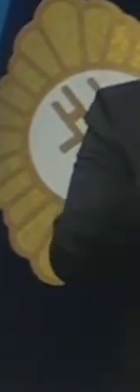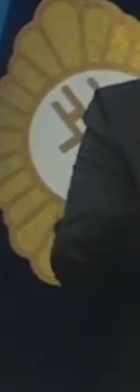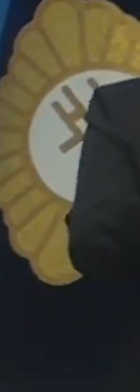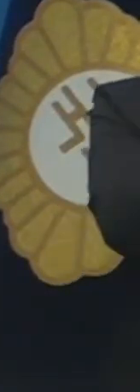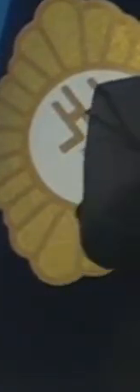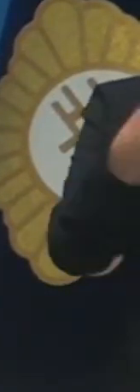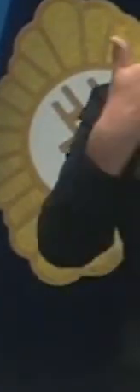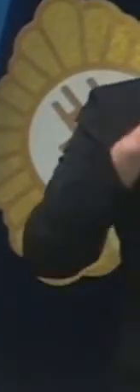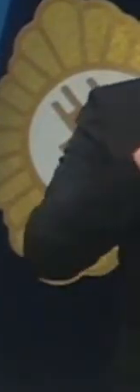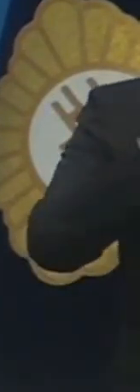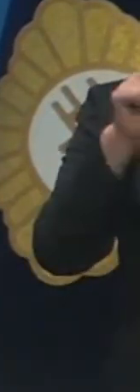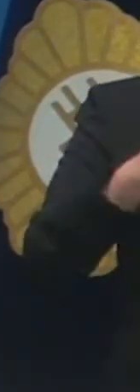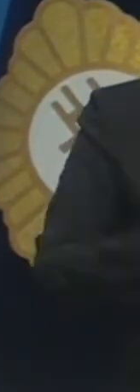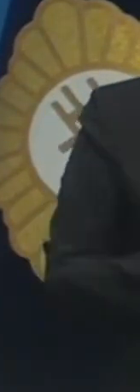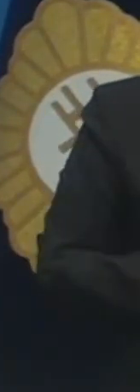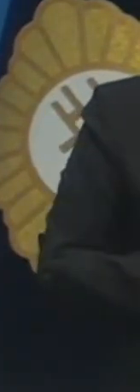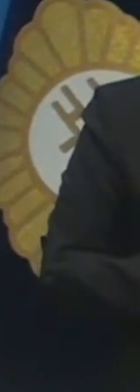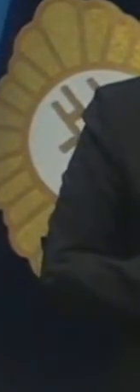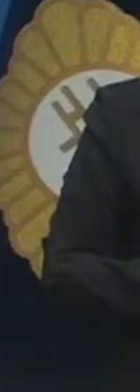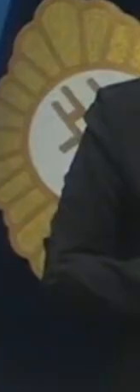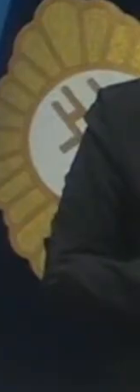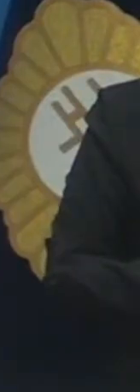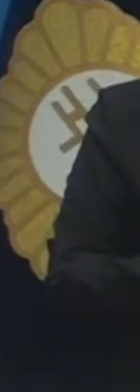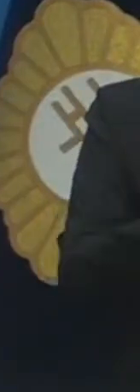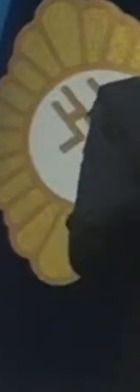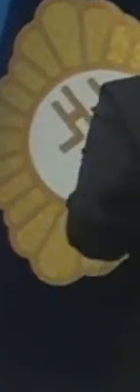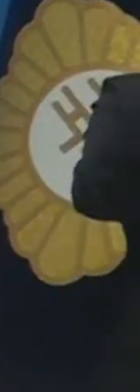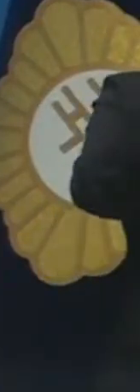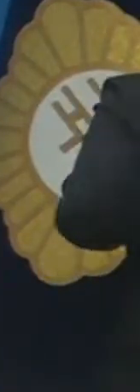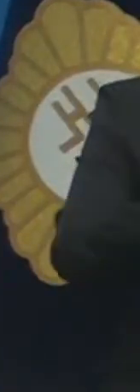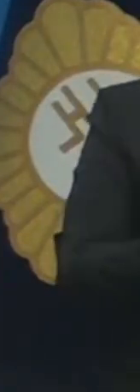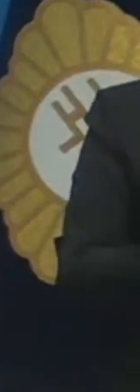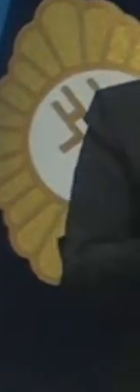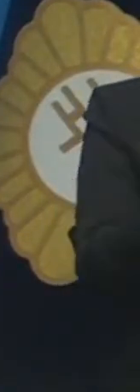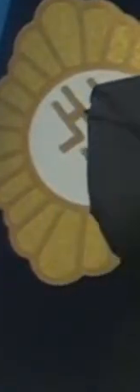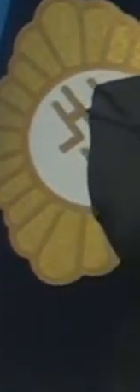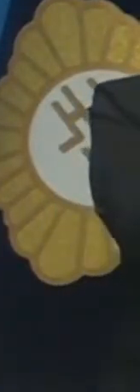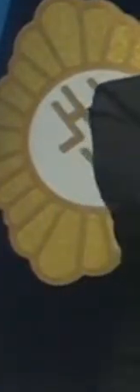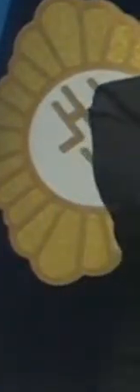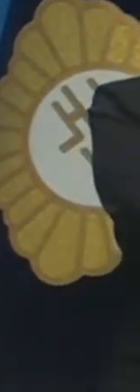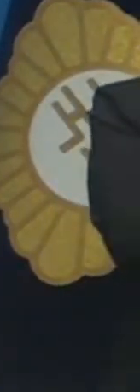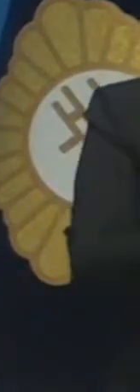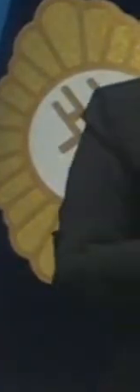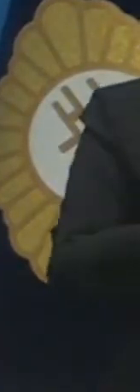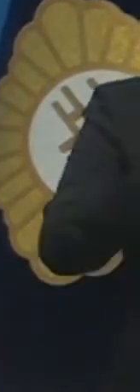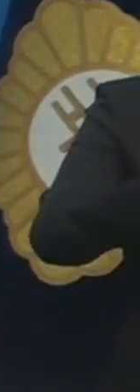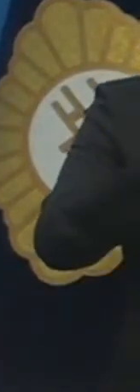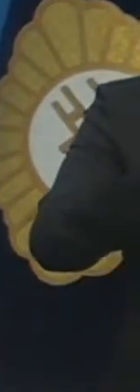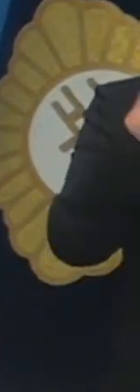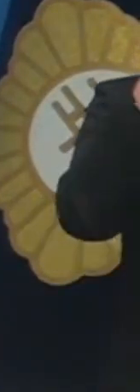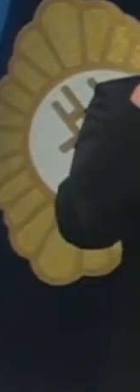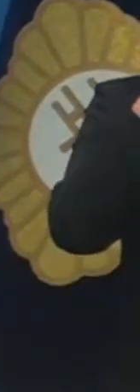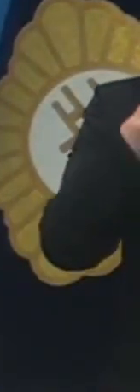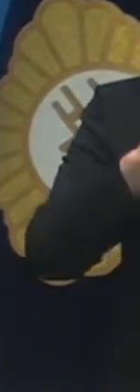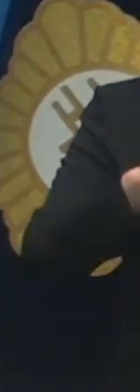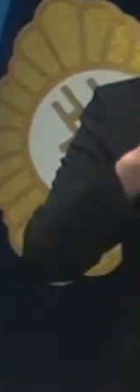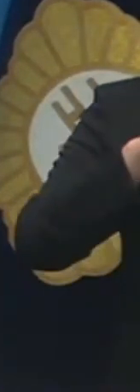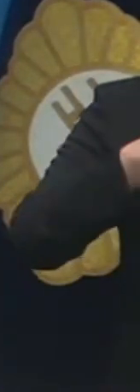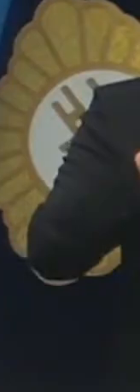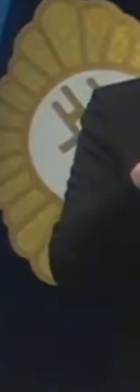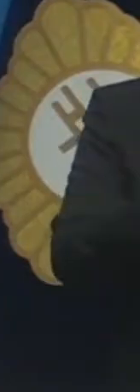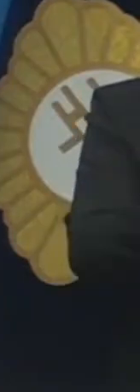6일 한국프레스센터 국제회의장에서 김건희 논문 표절 의혹에 대한 대국민